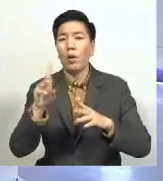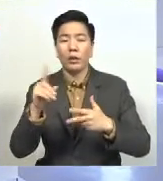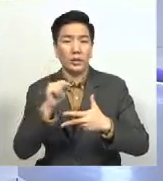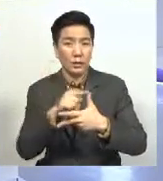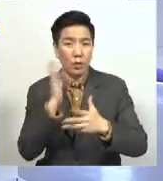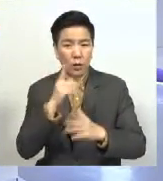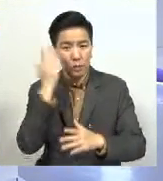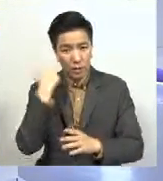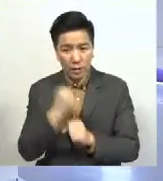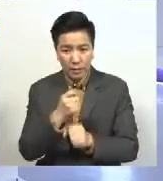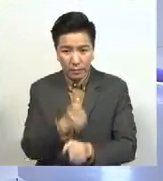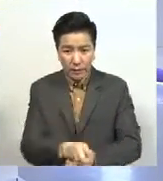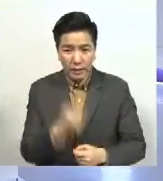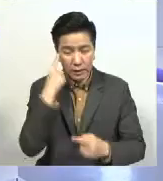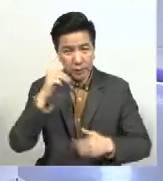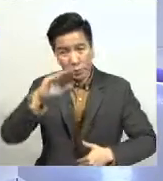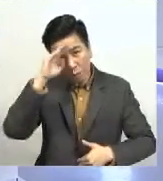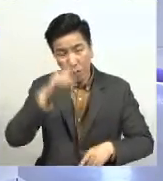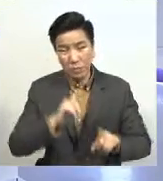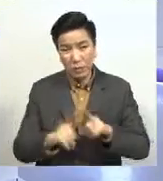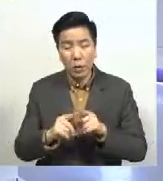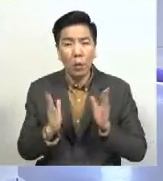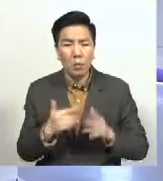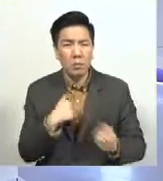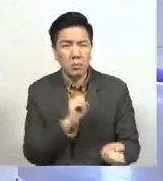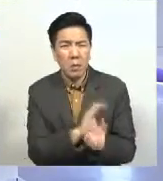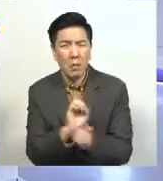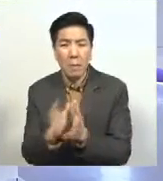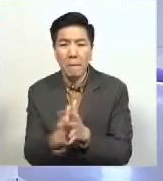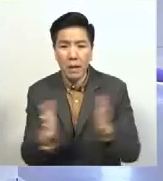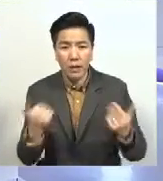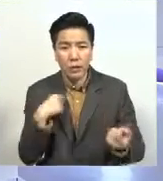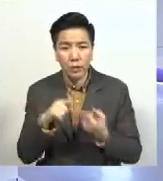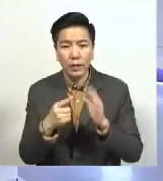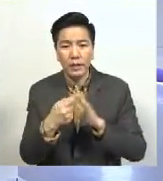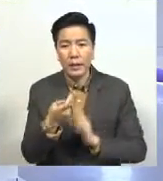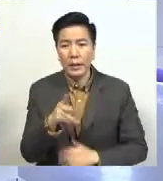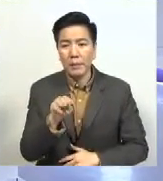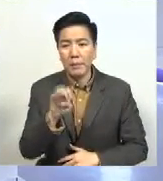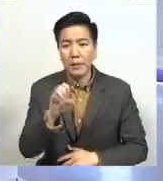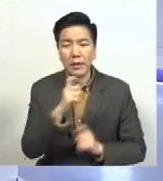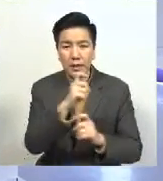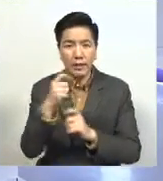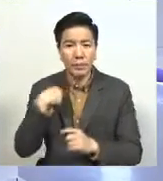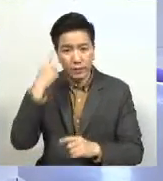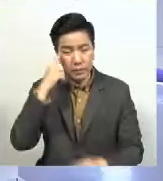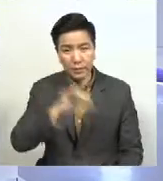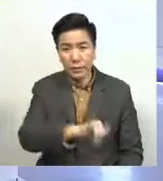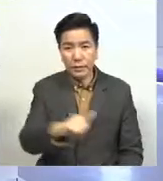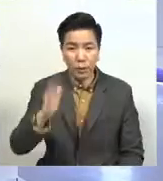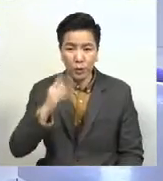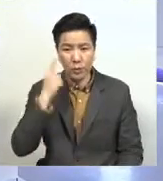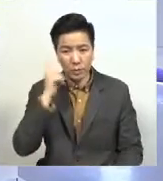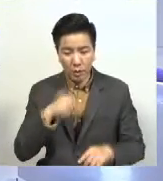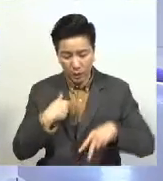ตรกรเนี่ยนะคะที่ไปเจ็บป่วยด้วยโรคแบบเนี้ยค่อนข้างที่จะเยอะคือได้รับสารเคมีที่เป็นอันตรายบางส่วนหลายคนนะต้